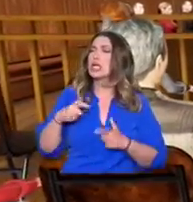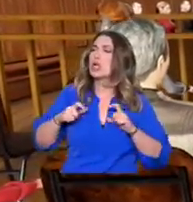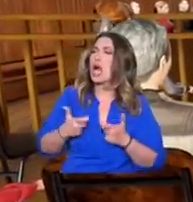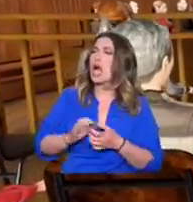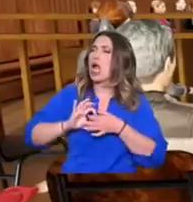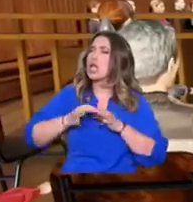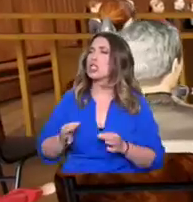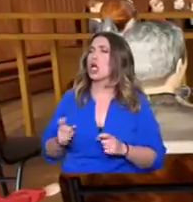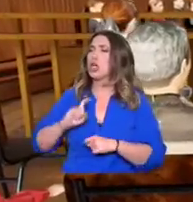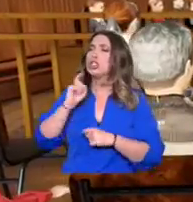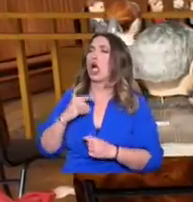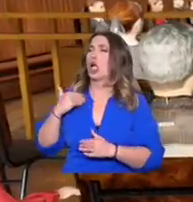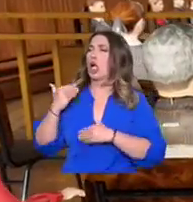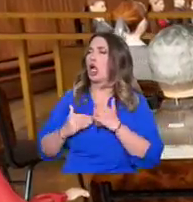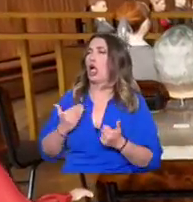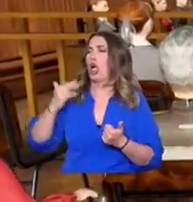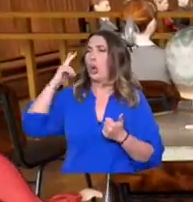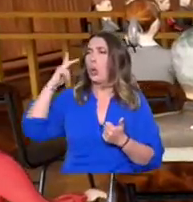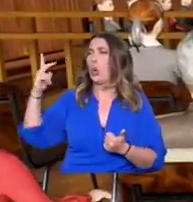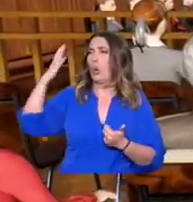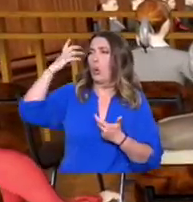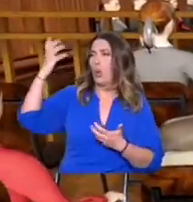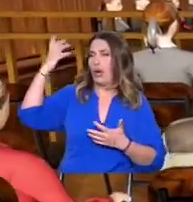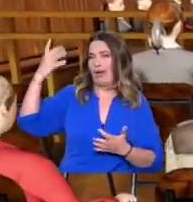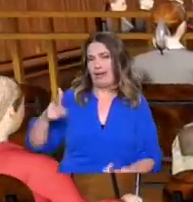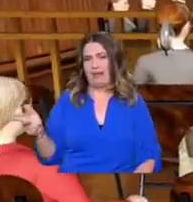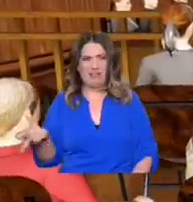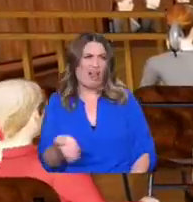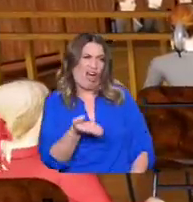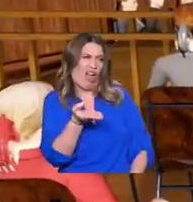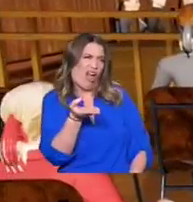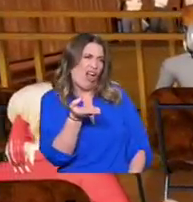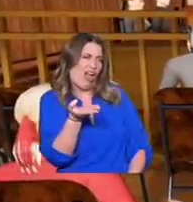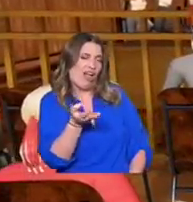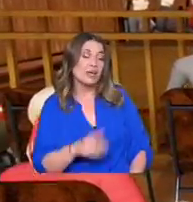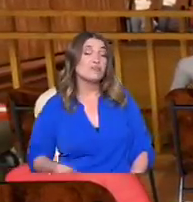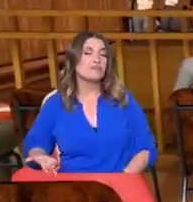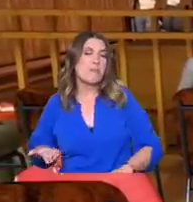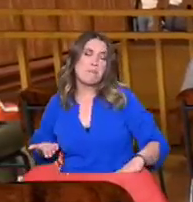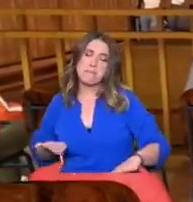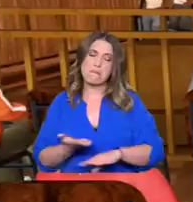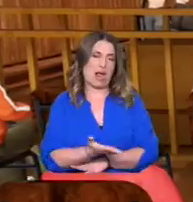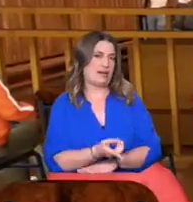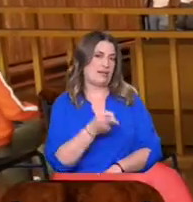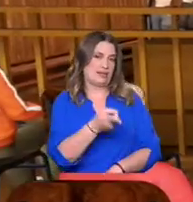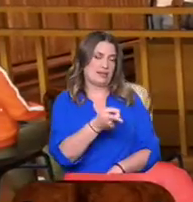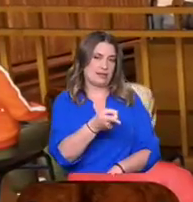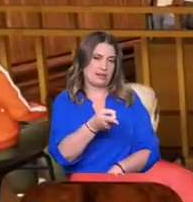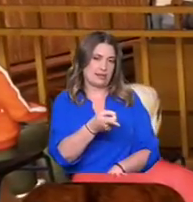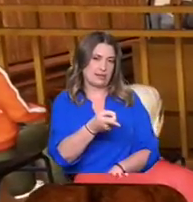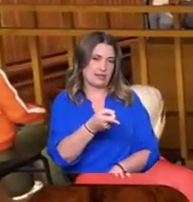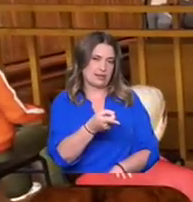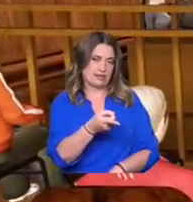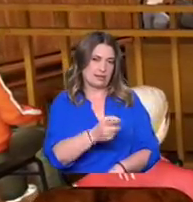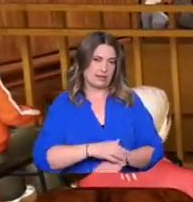έγινε. Οδήγησαν όλα αυτά σε υποβολή μήνυσης για ψευδορκία από τον κύριο Κούγια προς